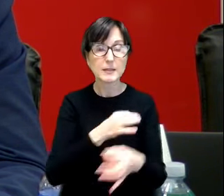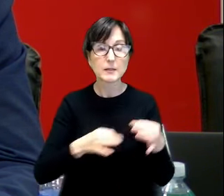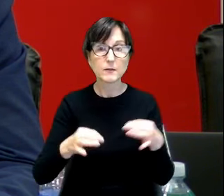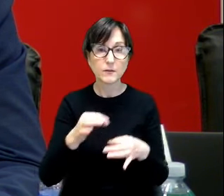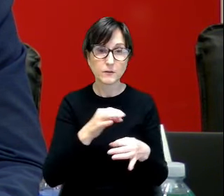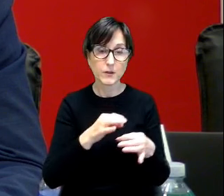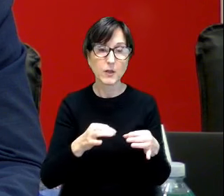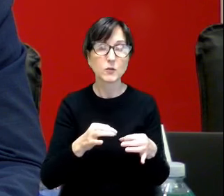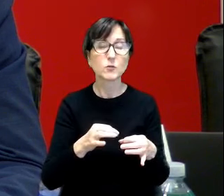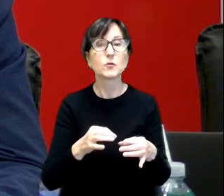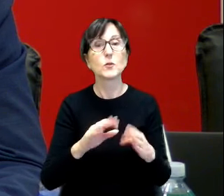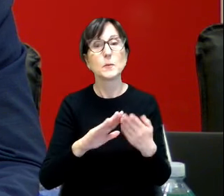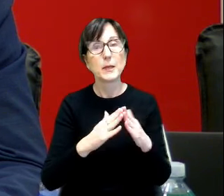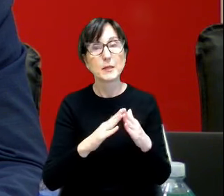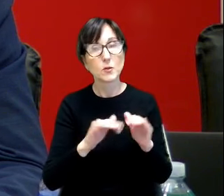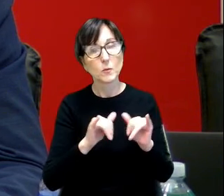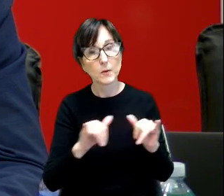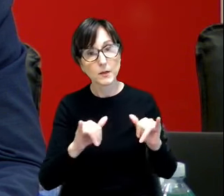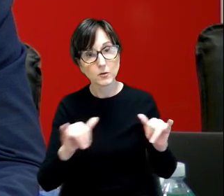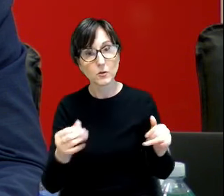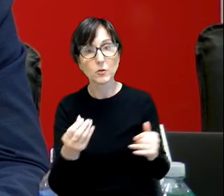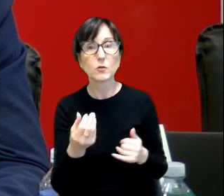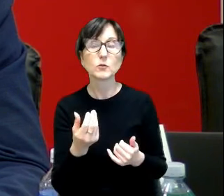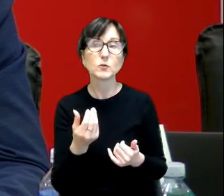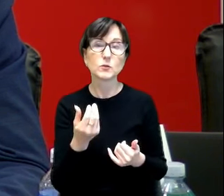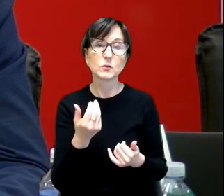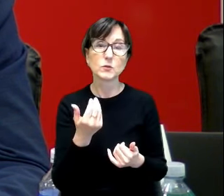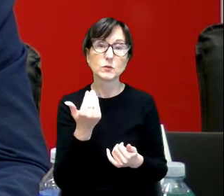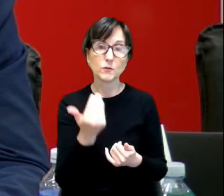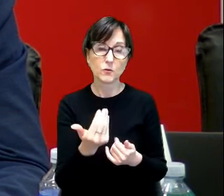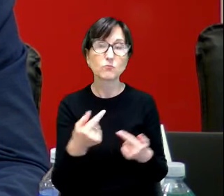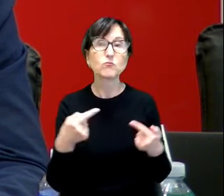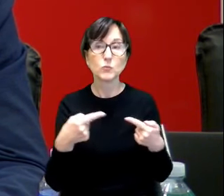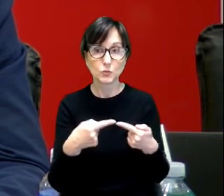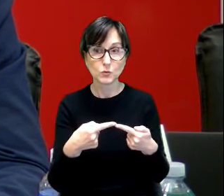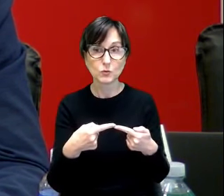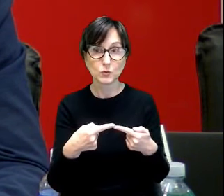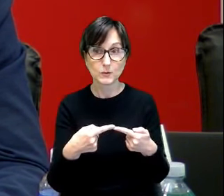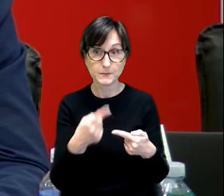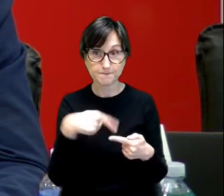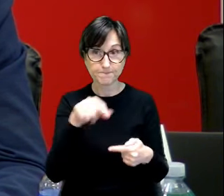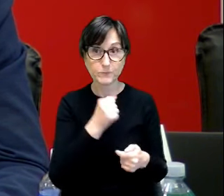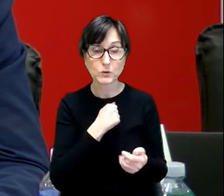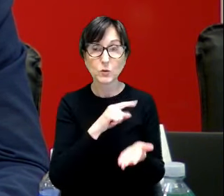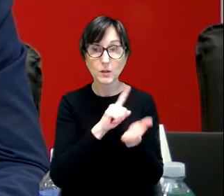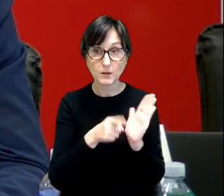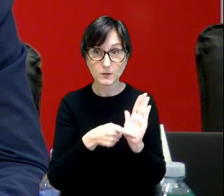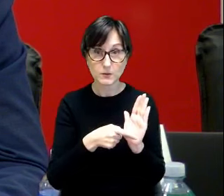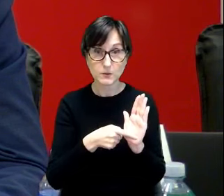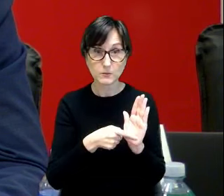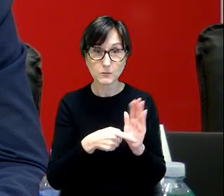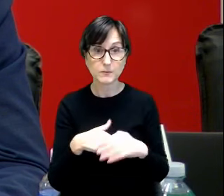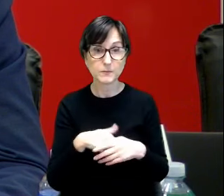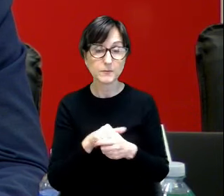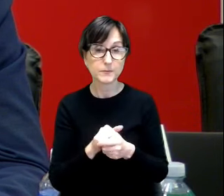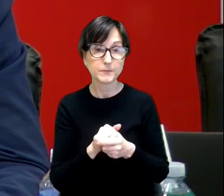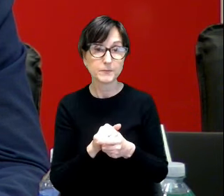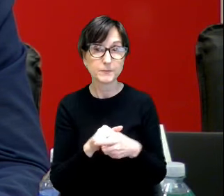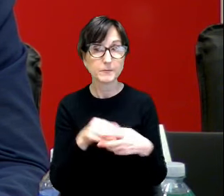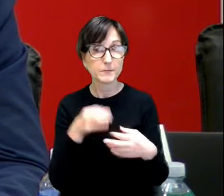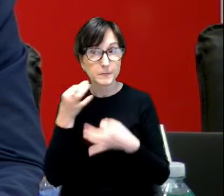strateginiam planavimo komitete šis klausimas ir jam pritarta ar būtų klausimų